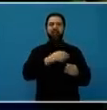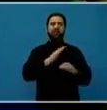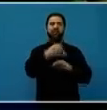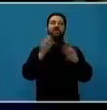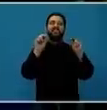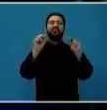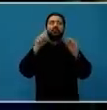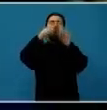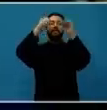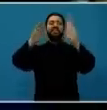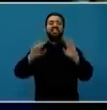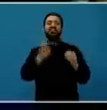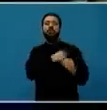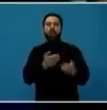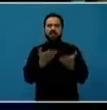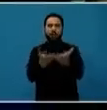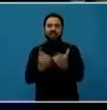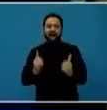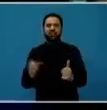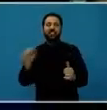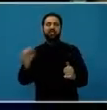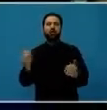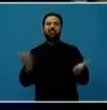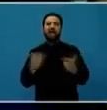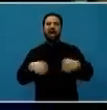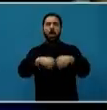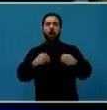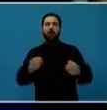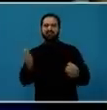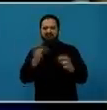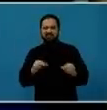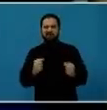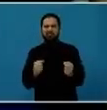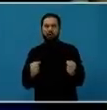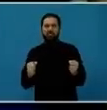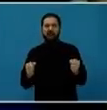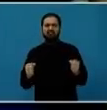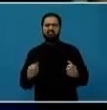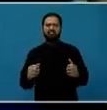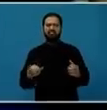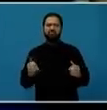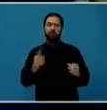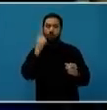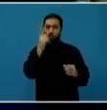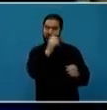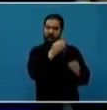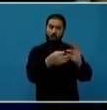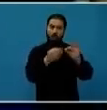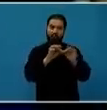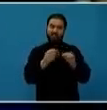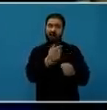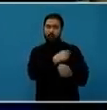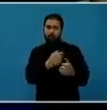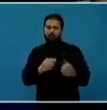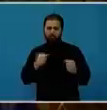poate oferi astfel de situații în care să fim încordați, în care să fim intenționați și chiar unele cuvinte pot produce în noi